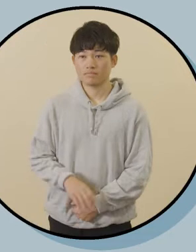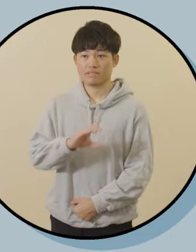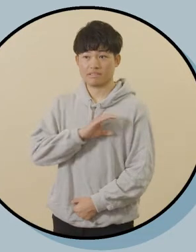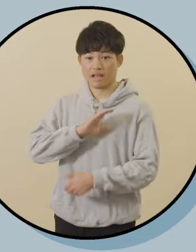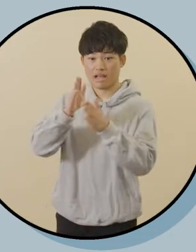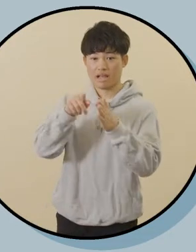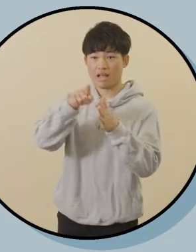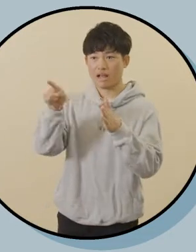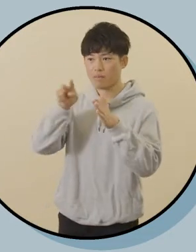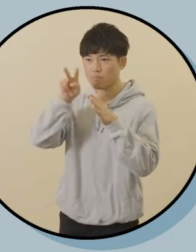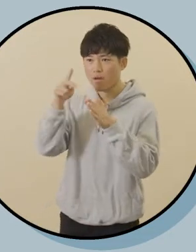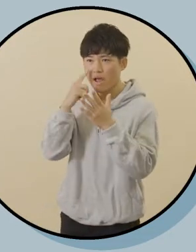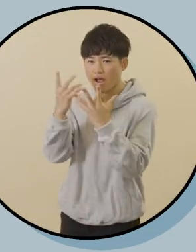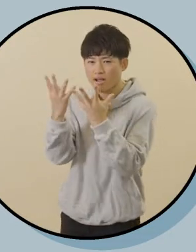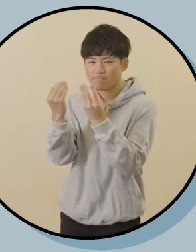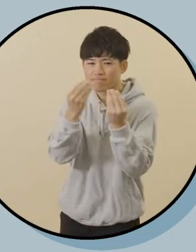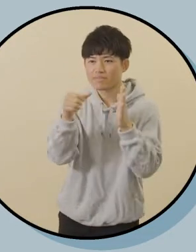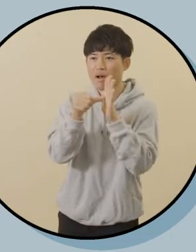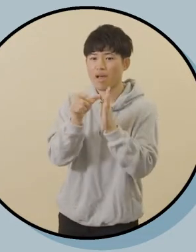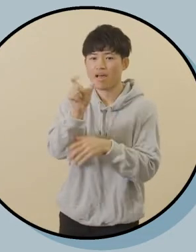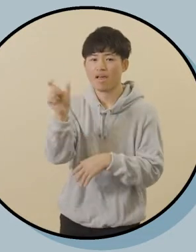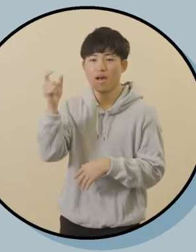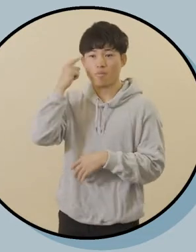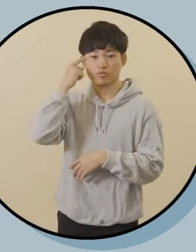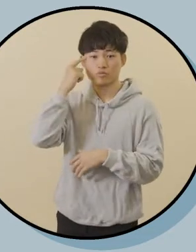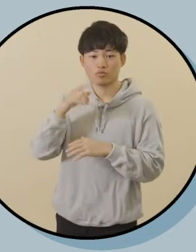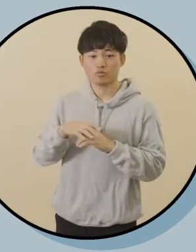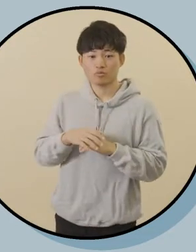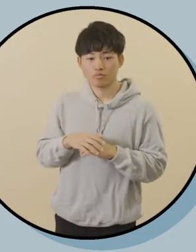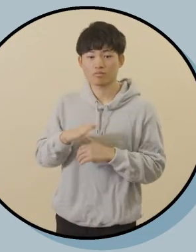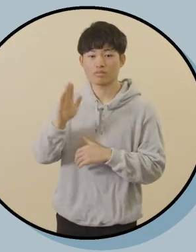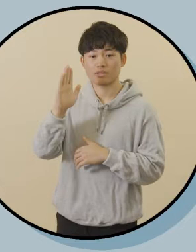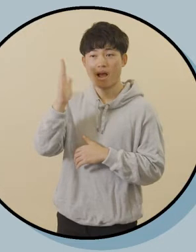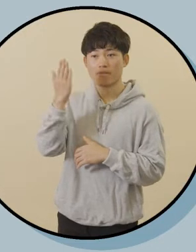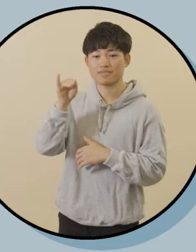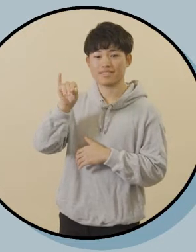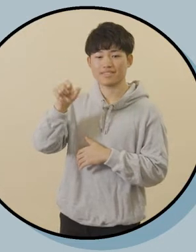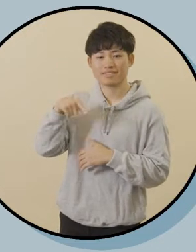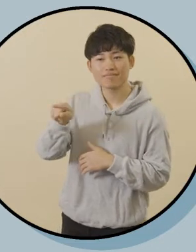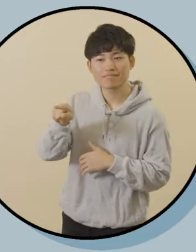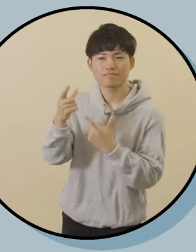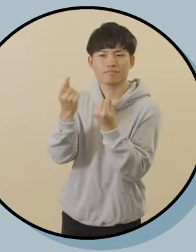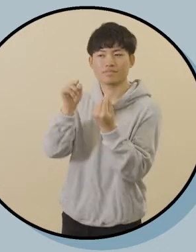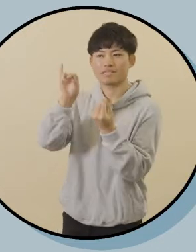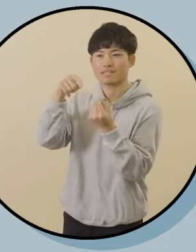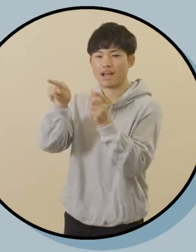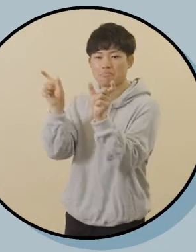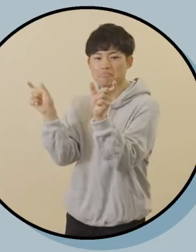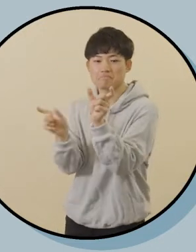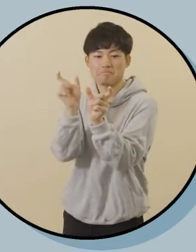そうそう。名前、なんかほんとそう、見た目まんまの名前とかだったと思うんですけども、鏡ちゃんと